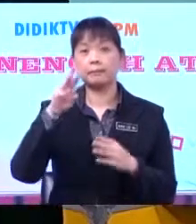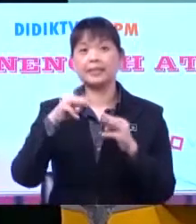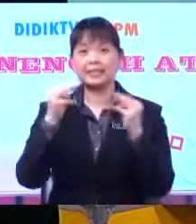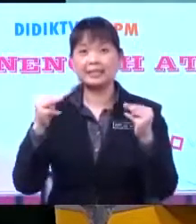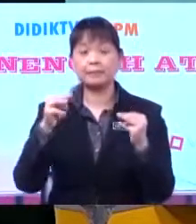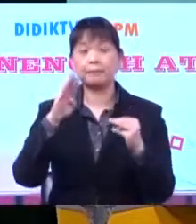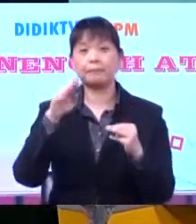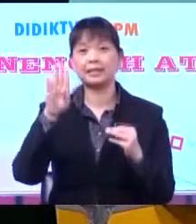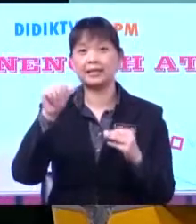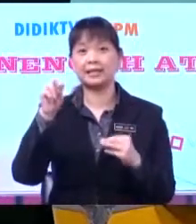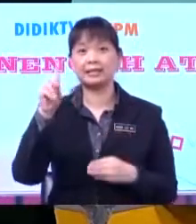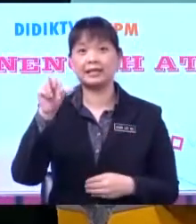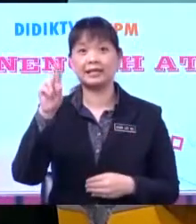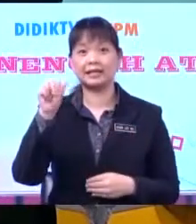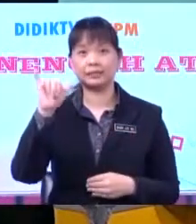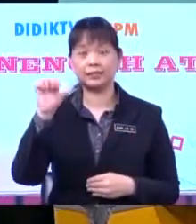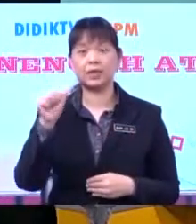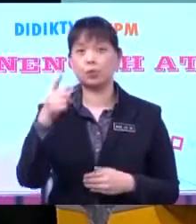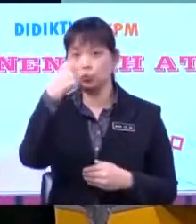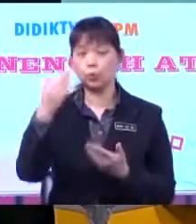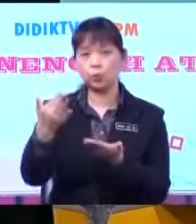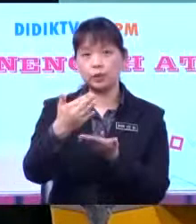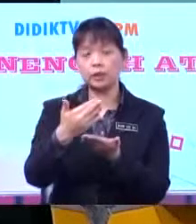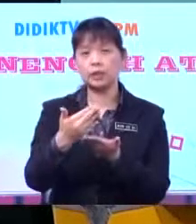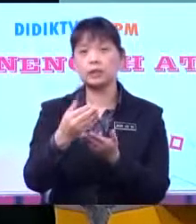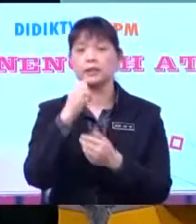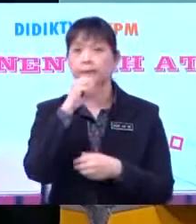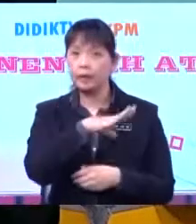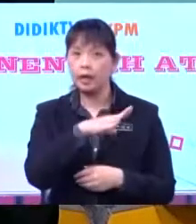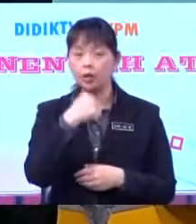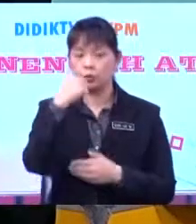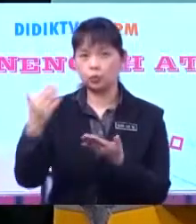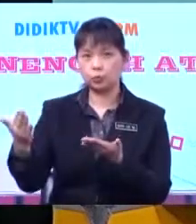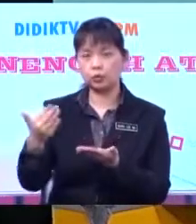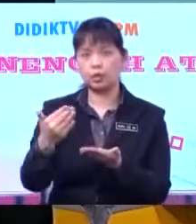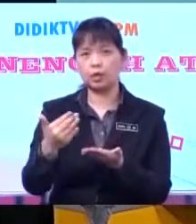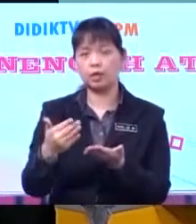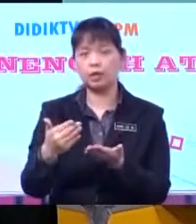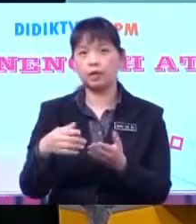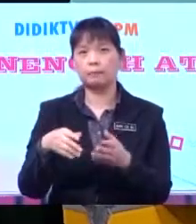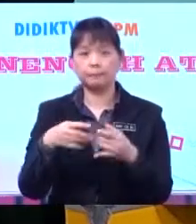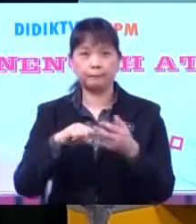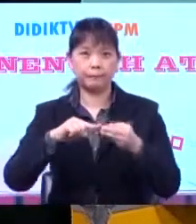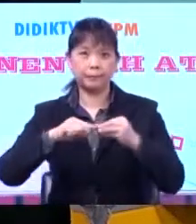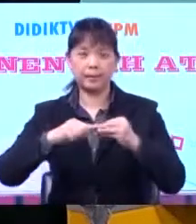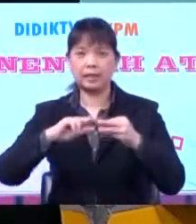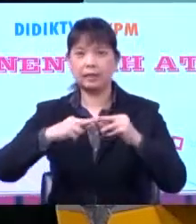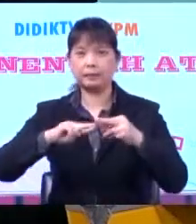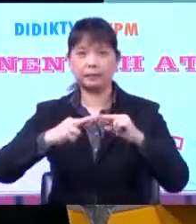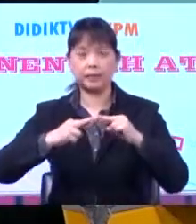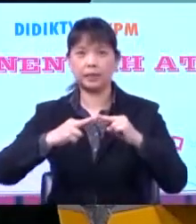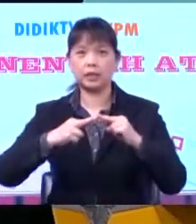ngaku juga ini untuk mengetik sampah bersih longkang buat landscape baik tidak punya lantai itulah gunanya